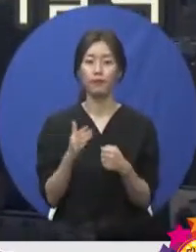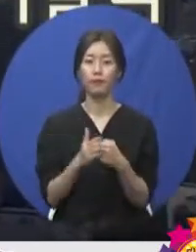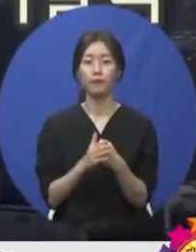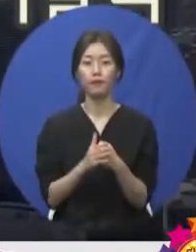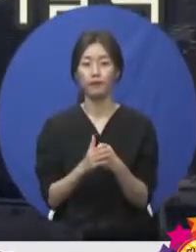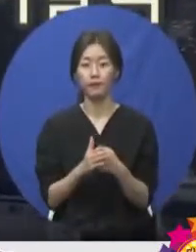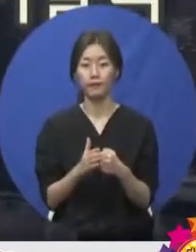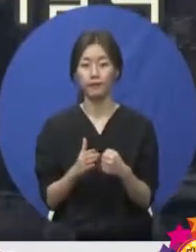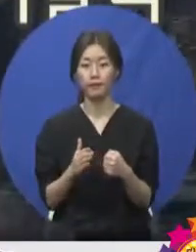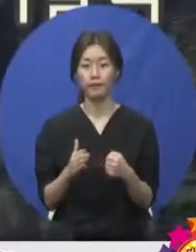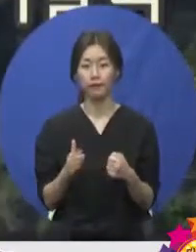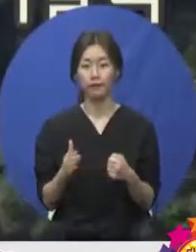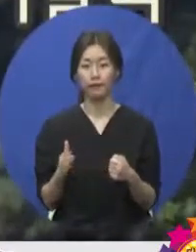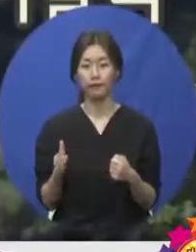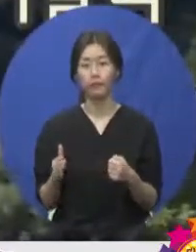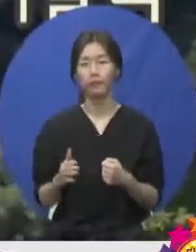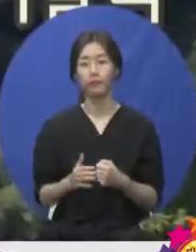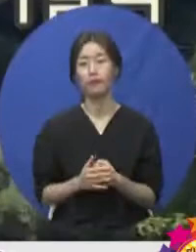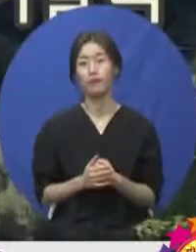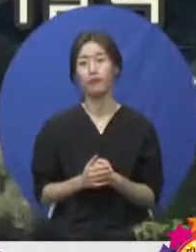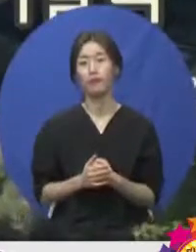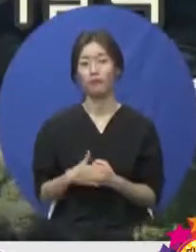당신이기에